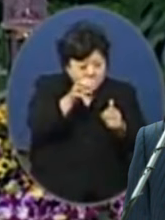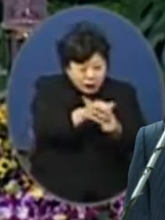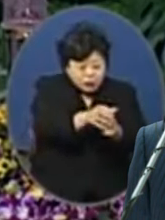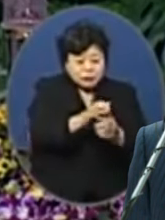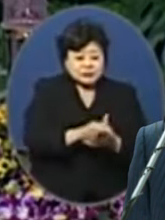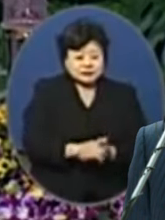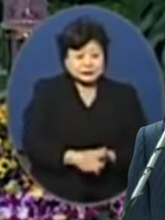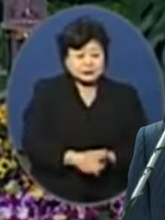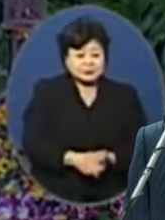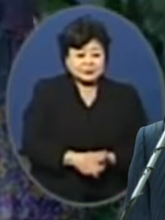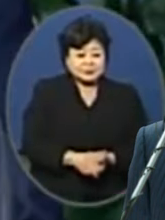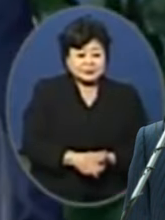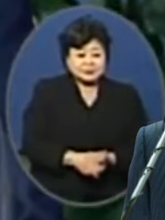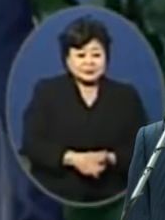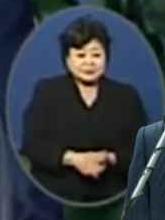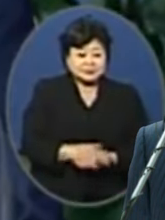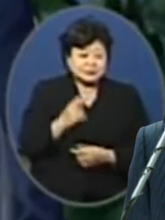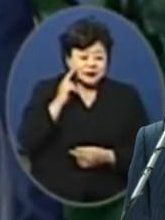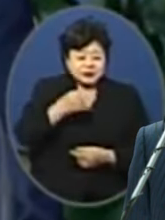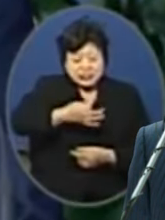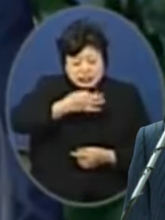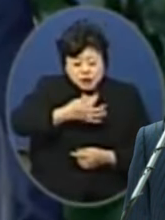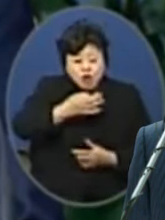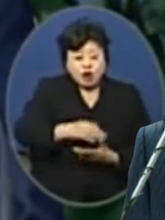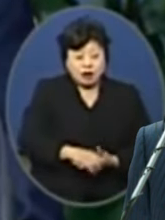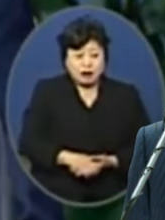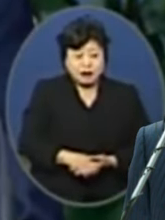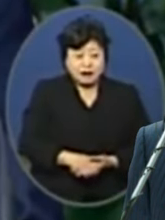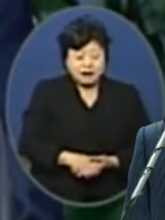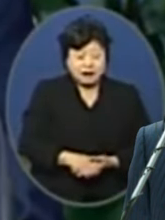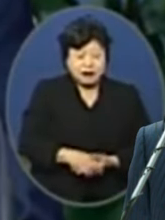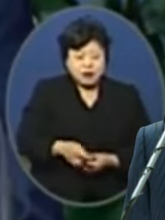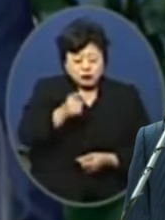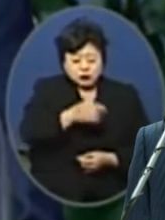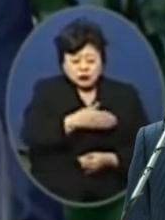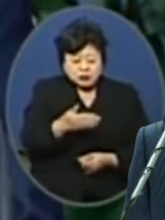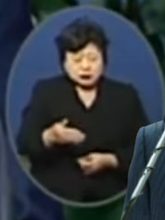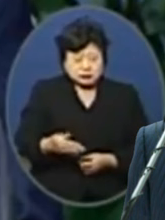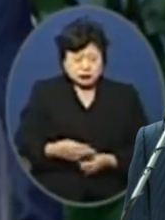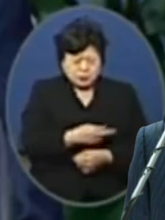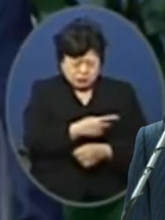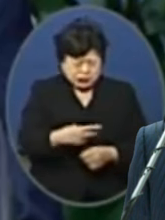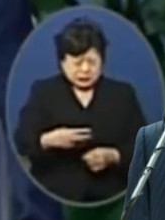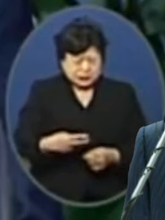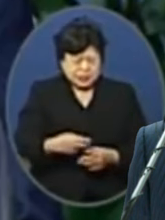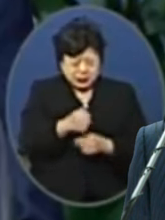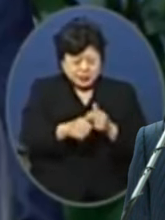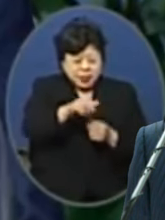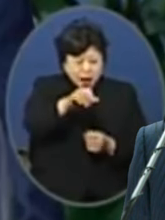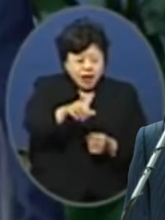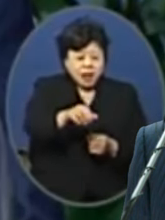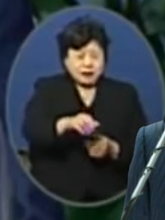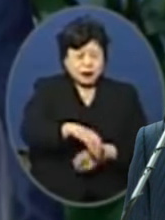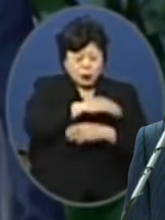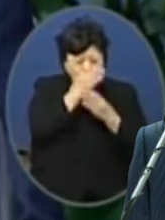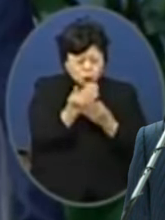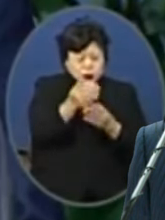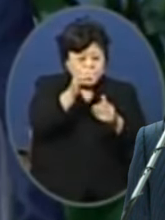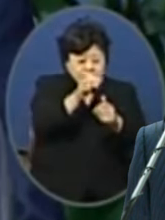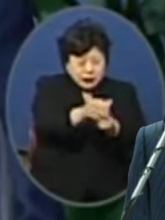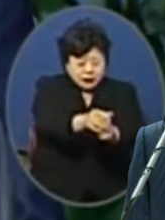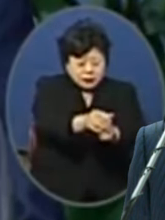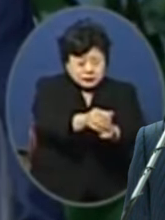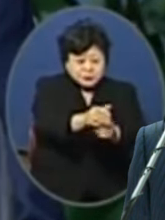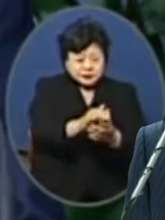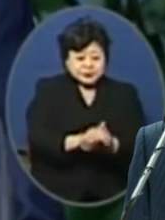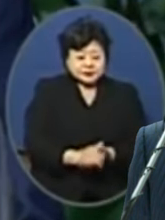것입니다 아멘 굉장히 힘든 일입니다 물에 뛰어드는 사람이 하나님 앞에 전적으로